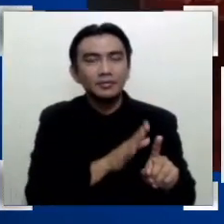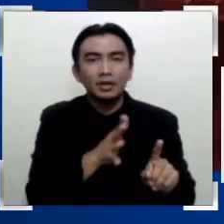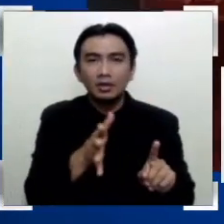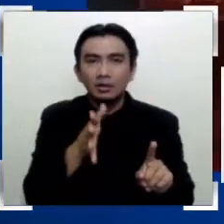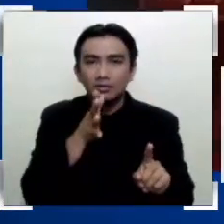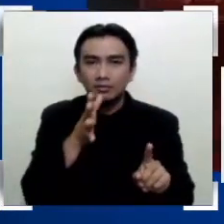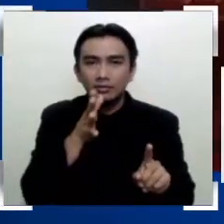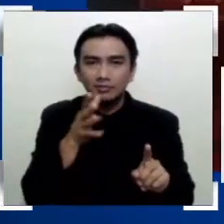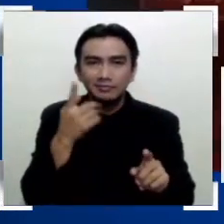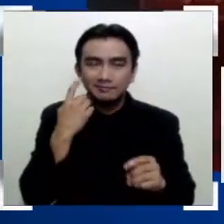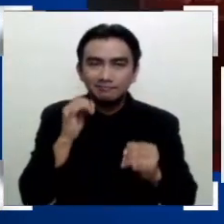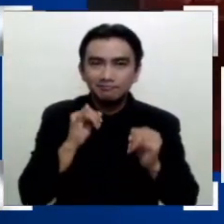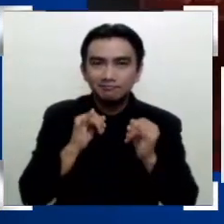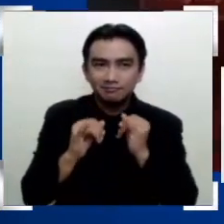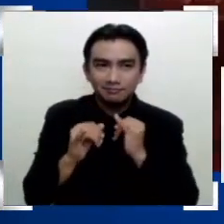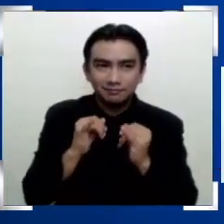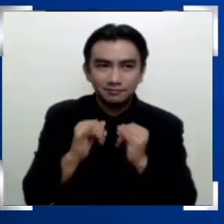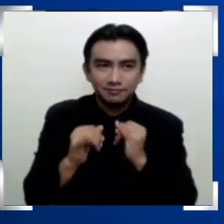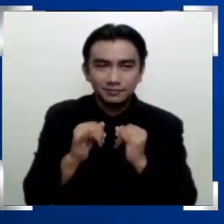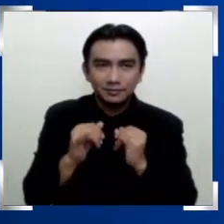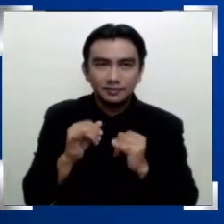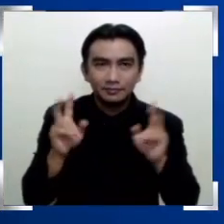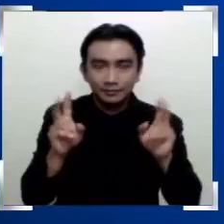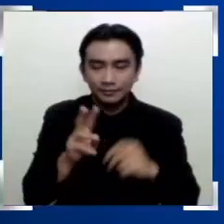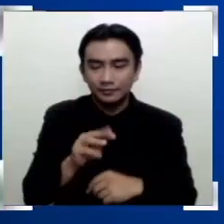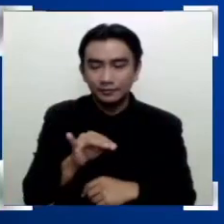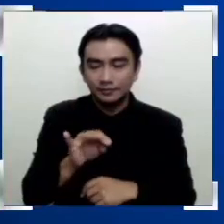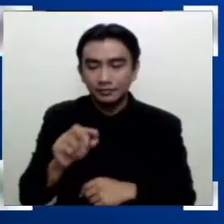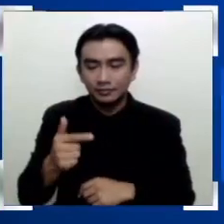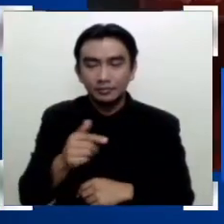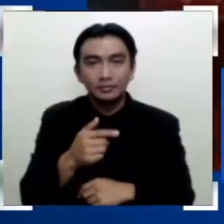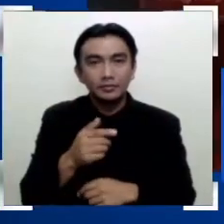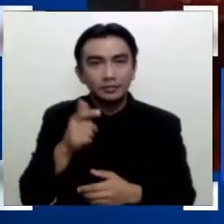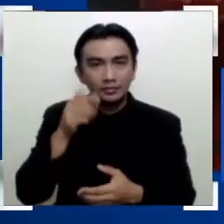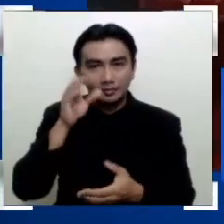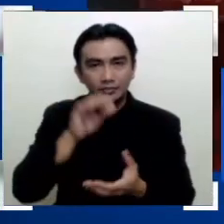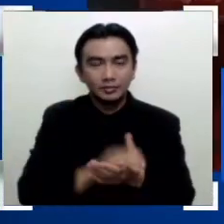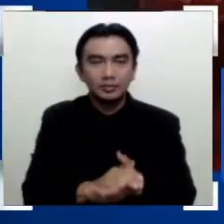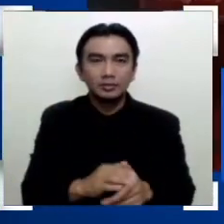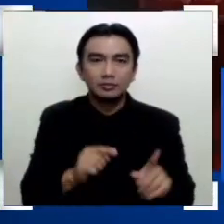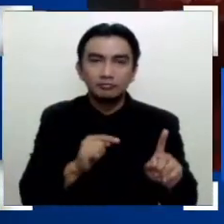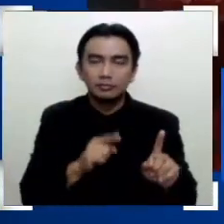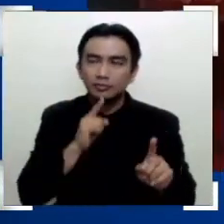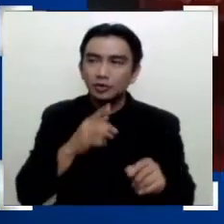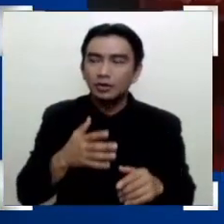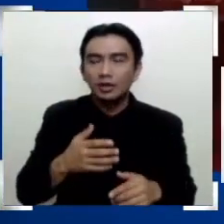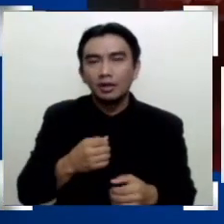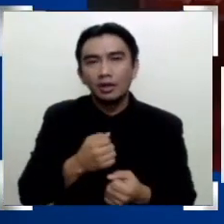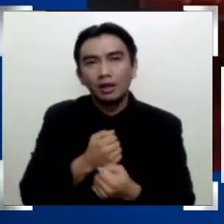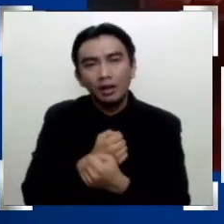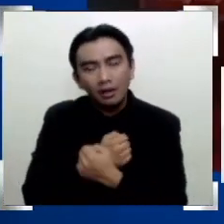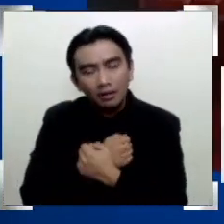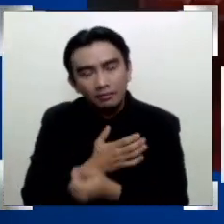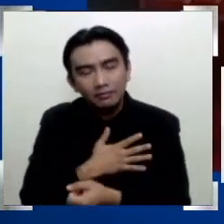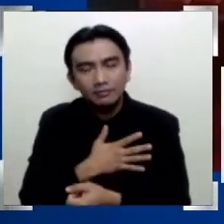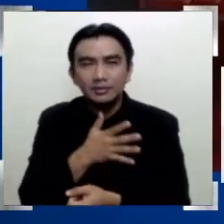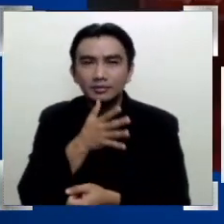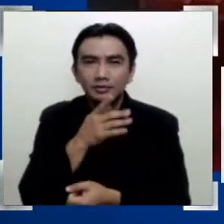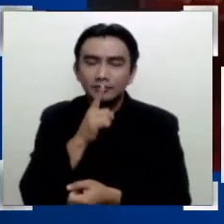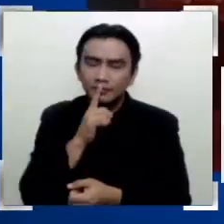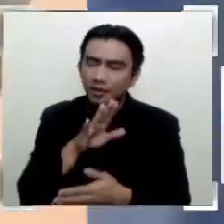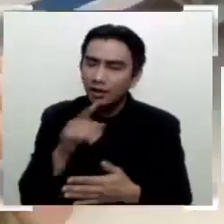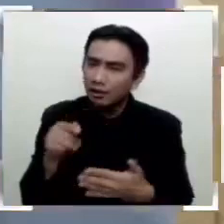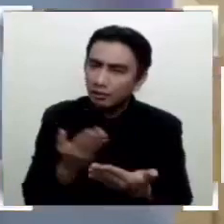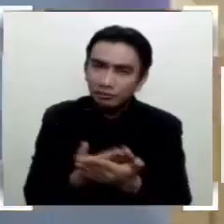kanyang upcoming series sa The Missing Husband. I love my mom so much. I try to do everything for her because I